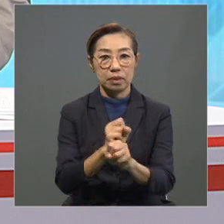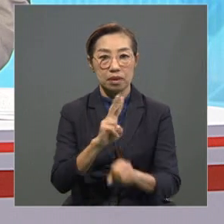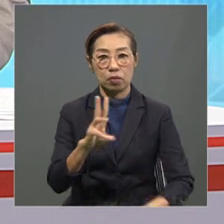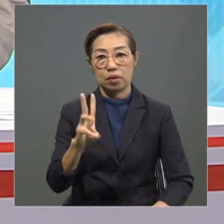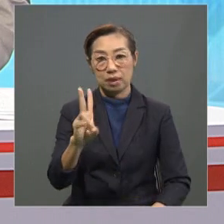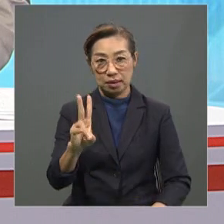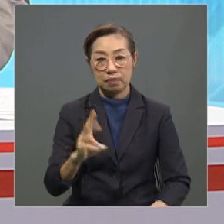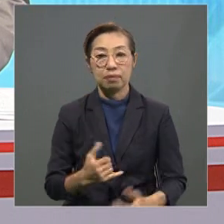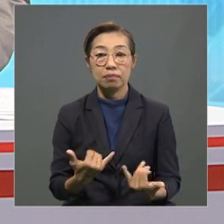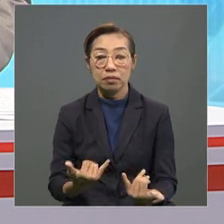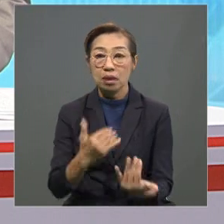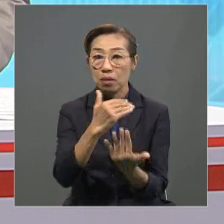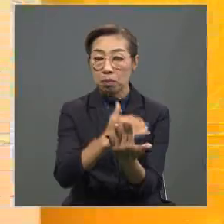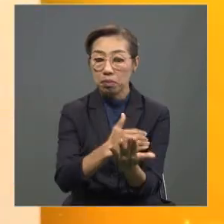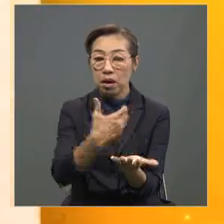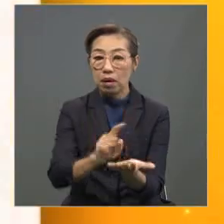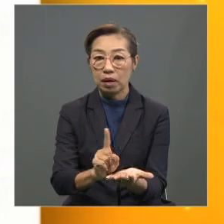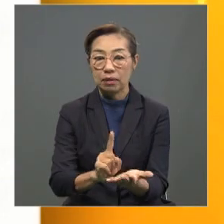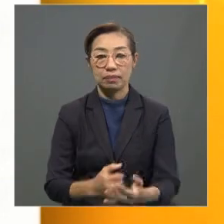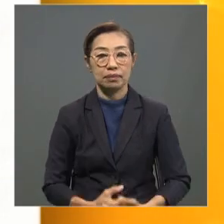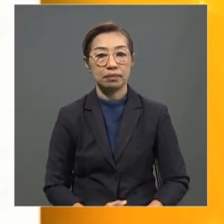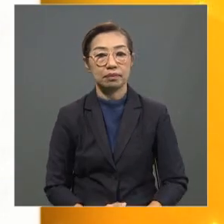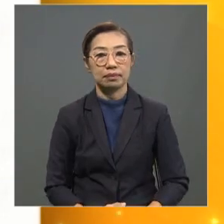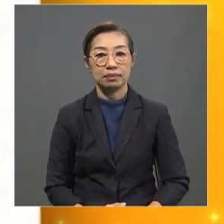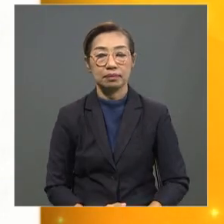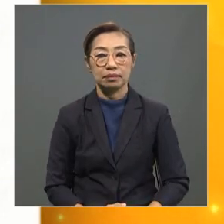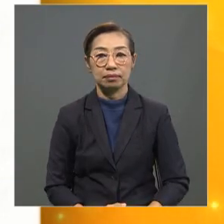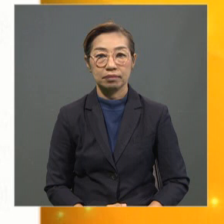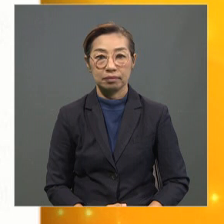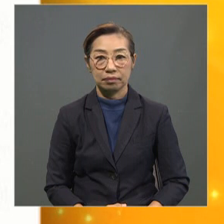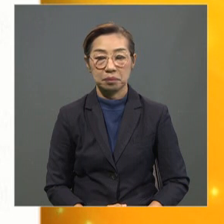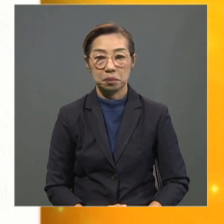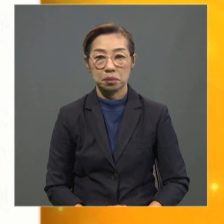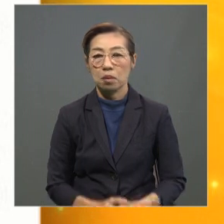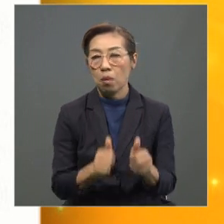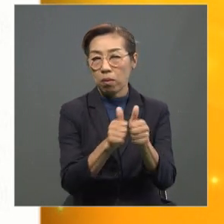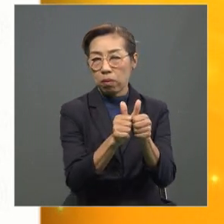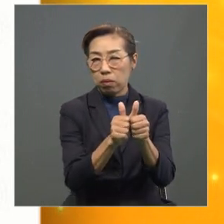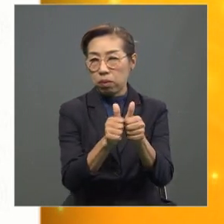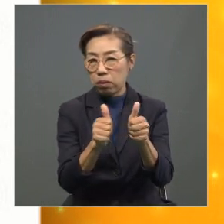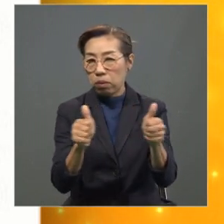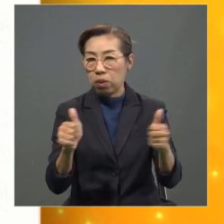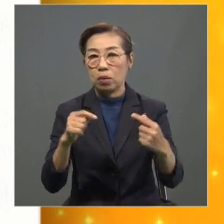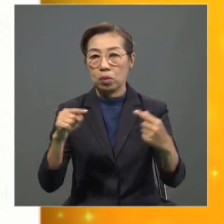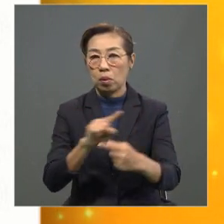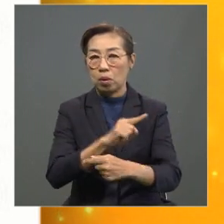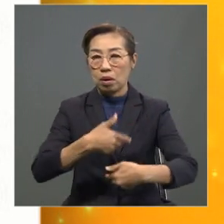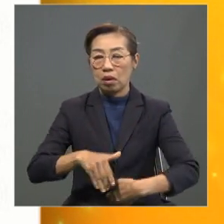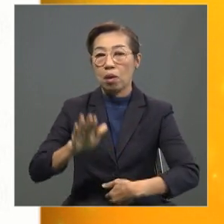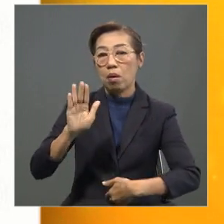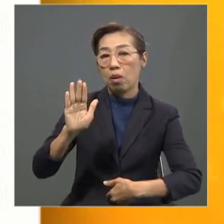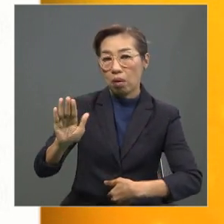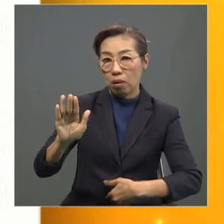2567ความว่าศุภมงคลสมัยเฉลิมพระชนพรรษาของสมเด็จพระ